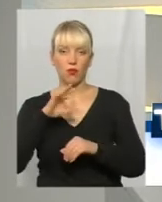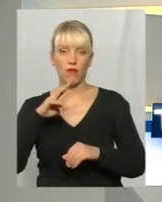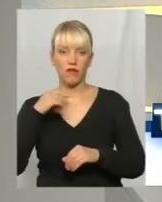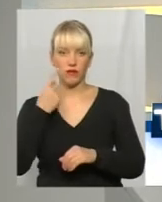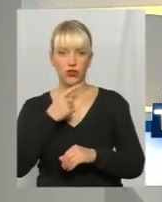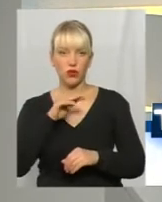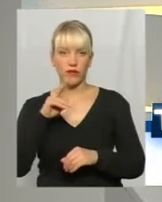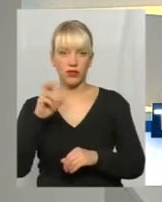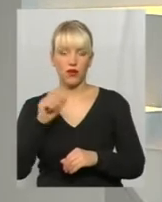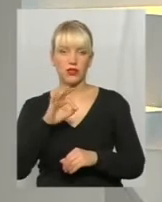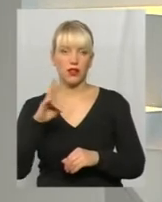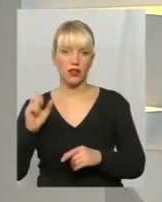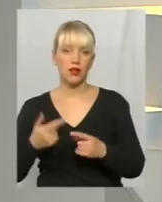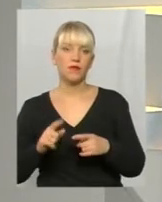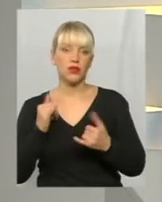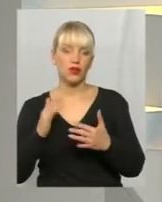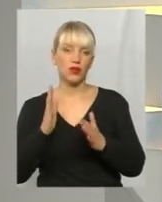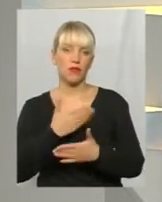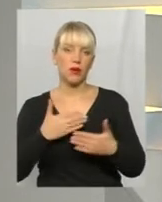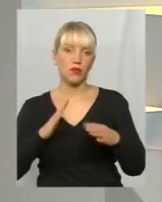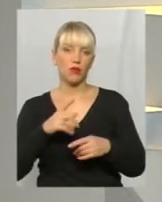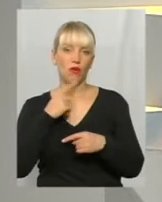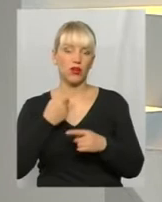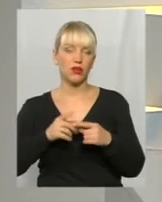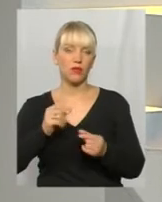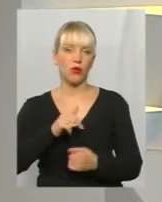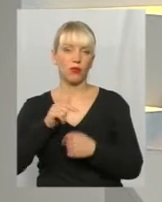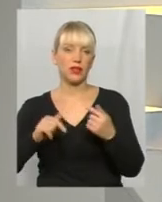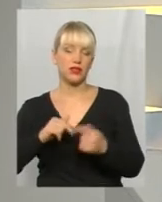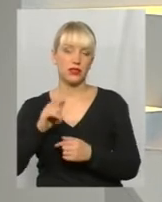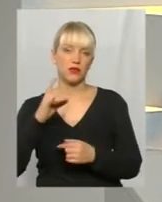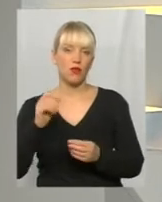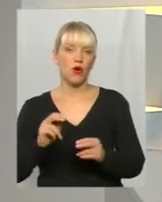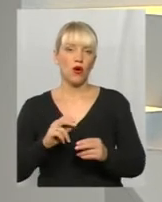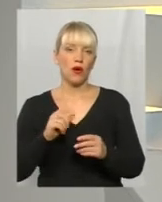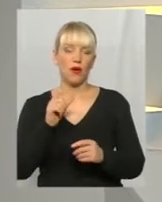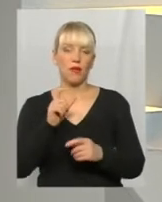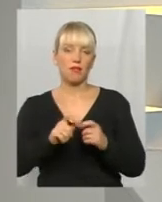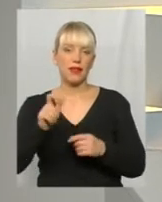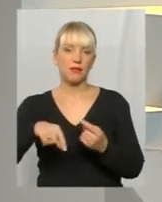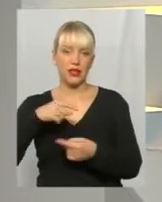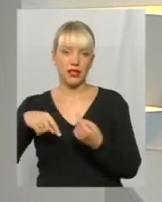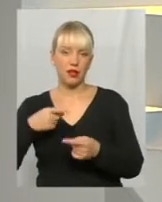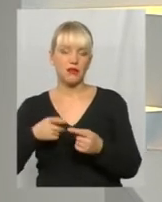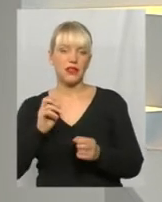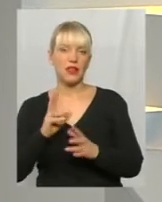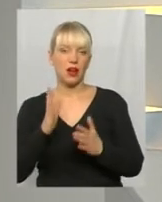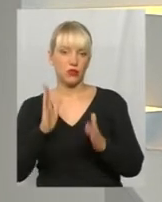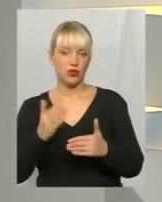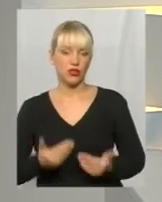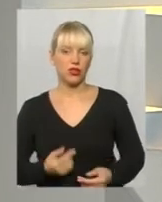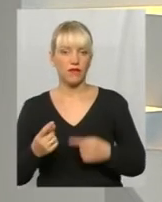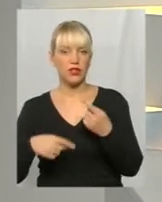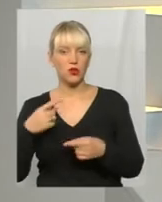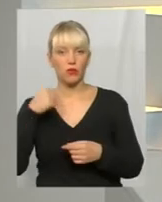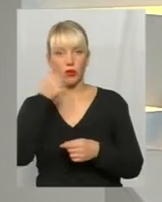мову Оксана Фіновська. І говорити сьогодні ми будемо про бізнес, про підприємців і про те, як же їм буде житись у наступному